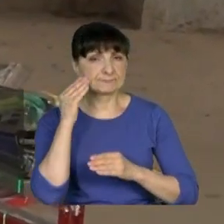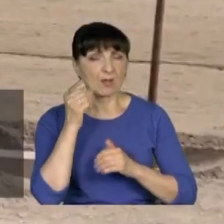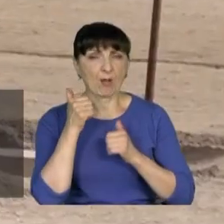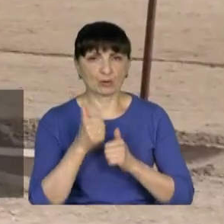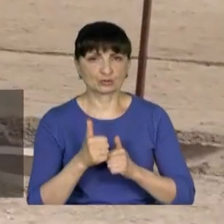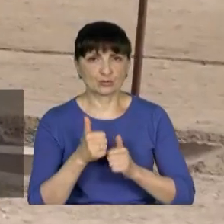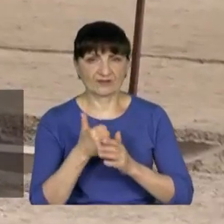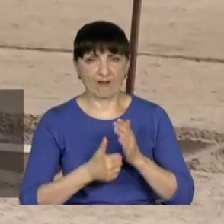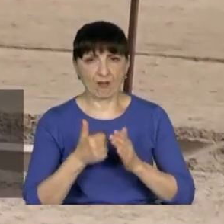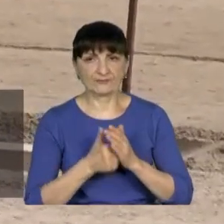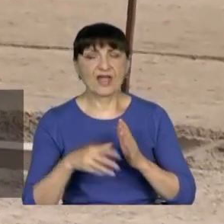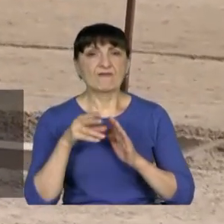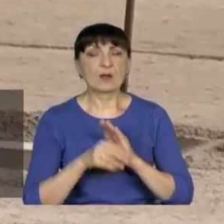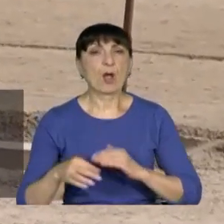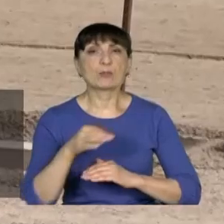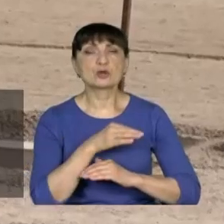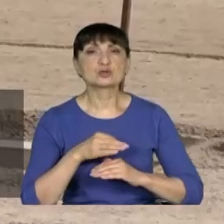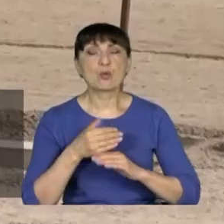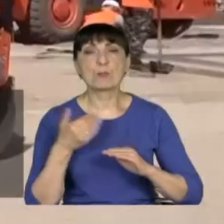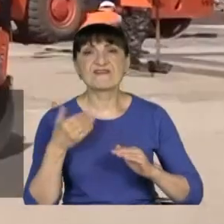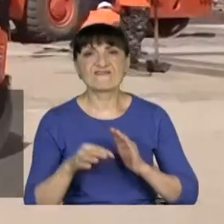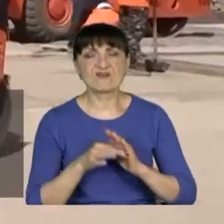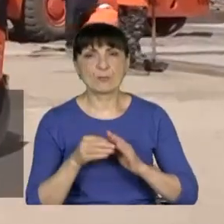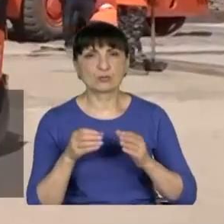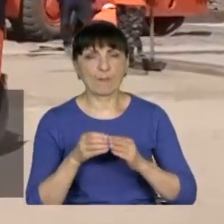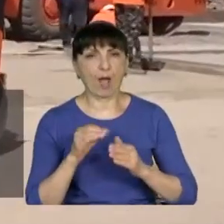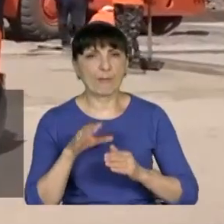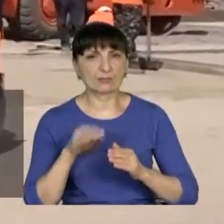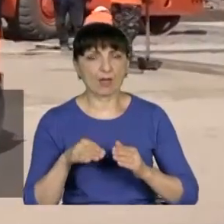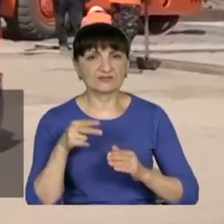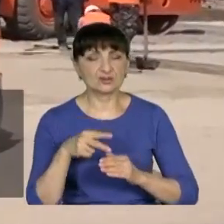страны. Отмечу, в рамках областной предвыборной программы партии «Аманат» на